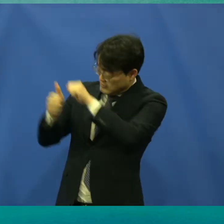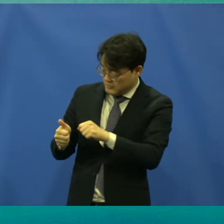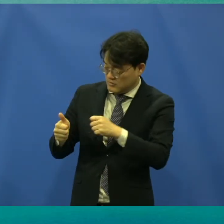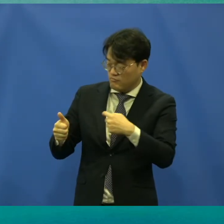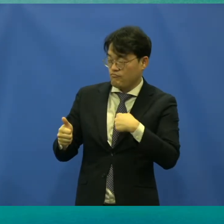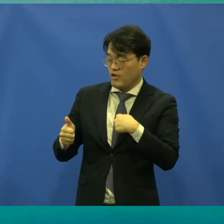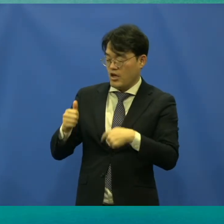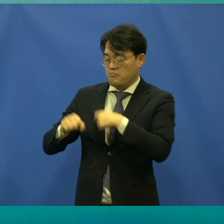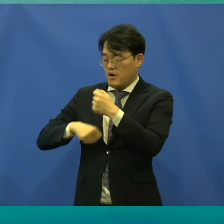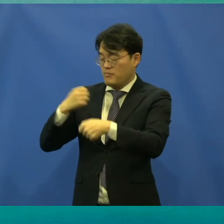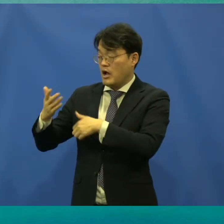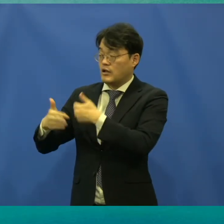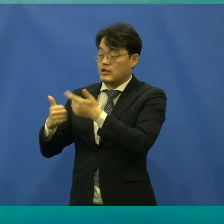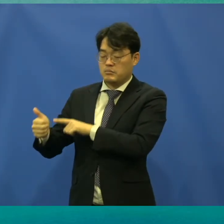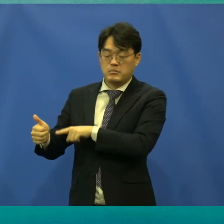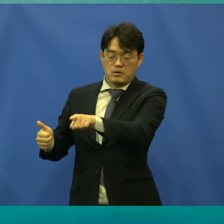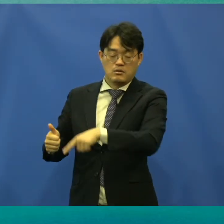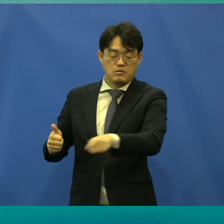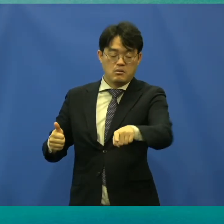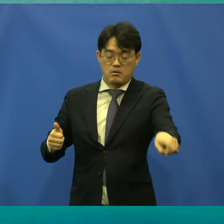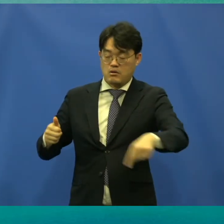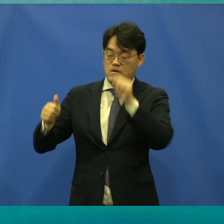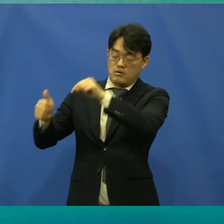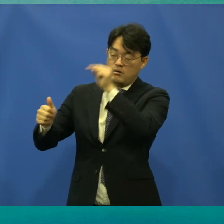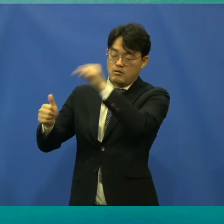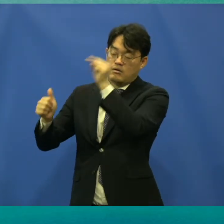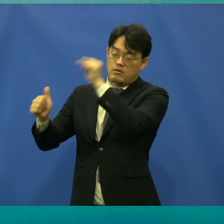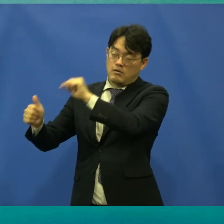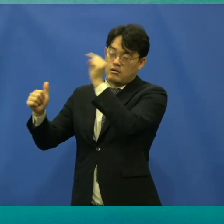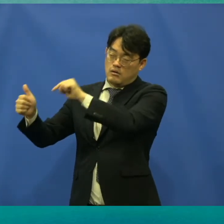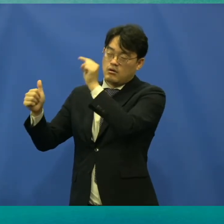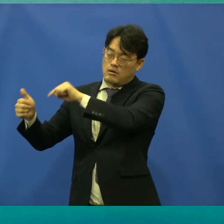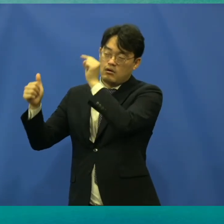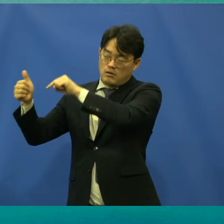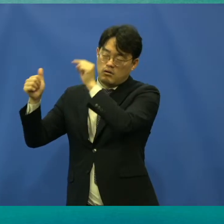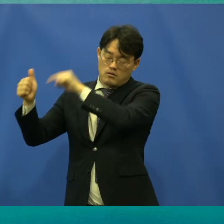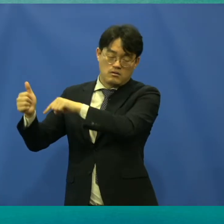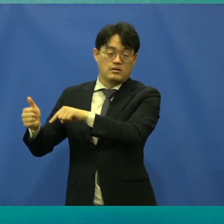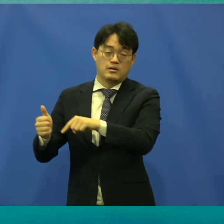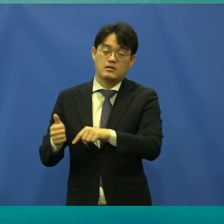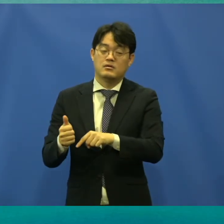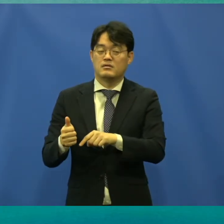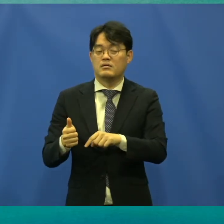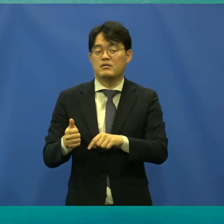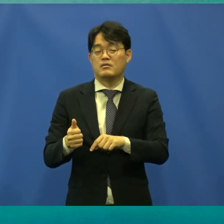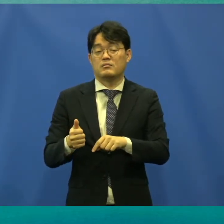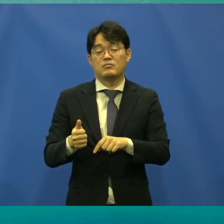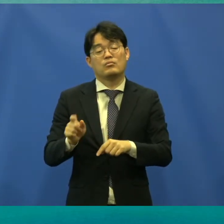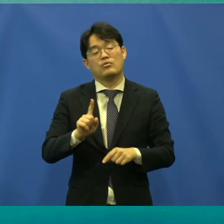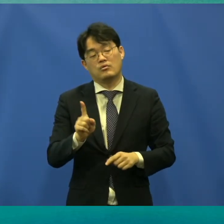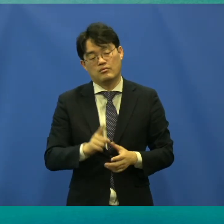우리는 자기 능력에 도취되어 자아자찬하고 살 가능성이 매우 높은 사람입니다.